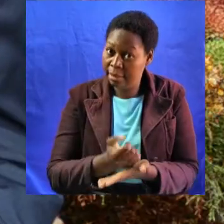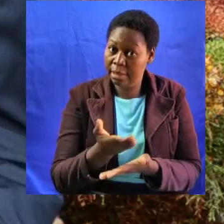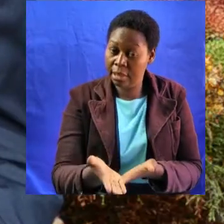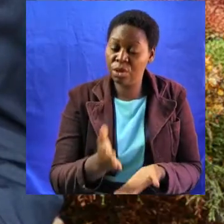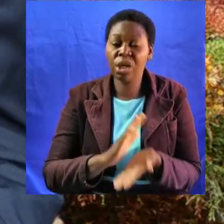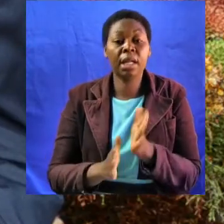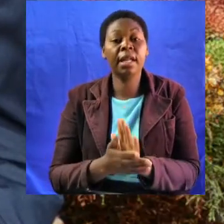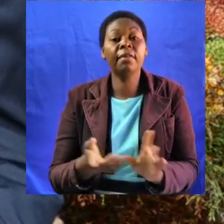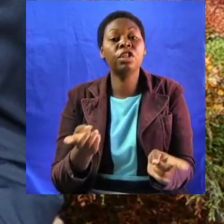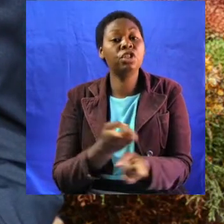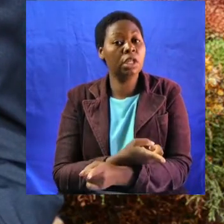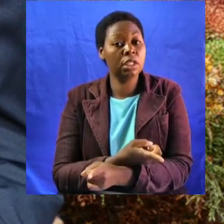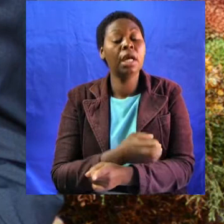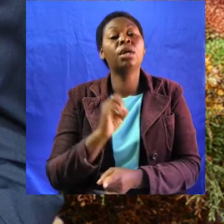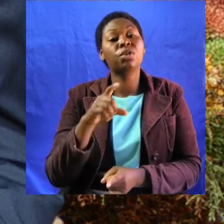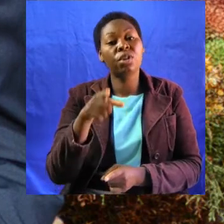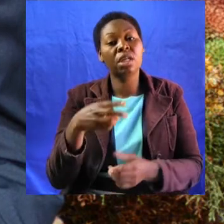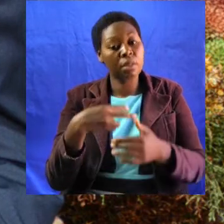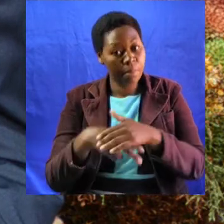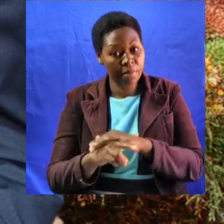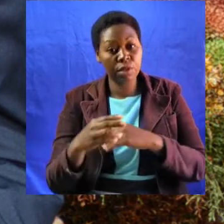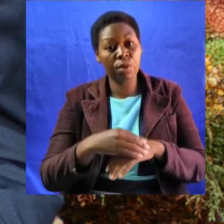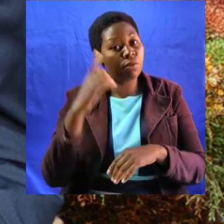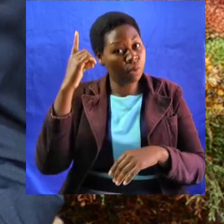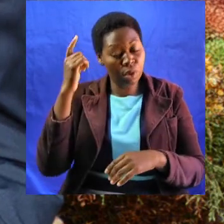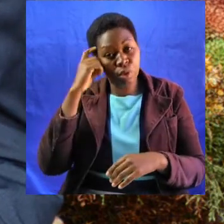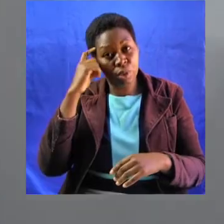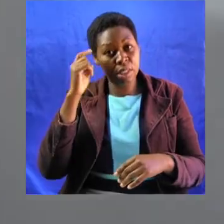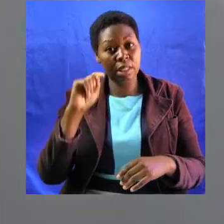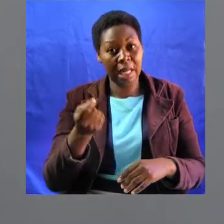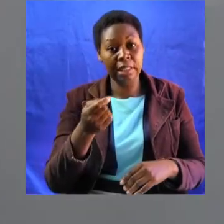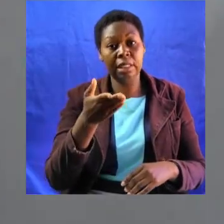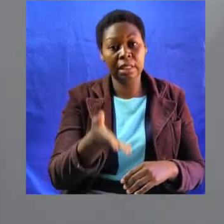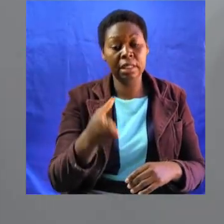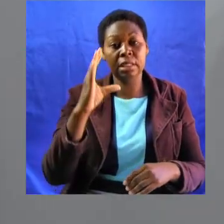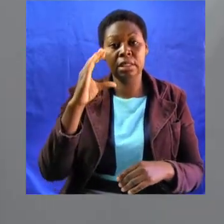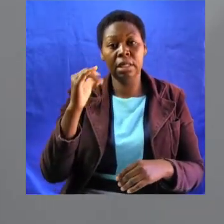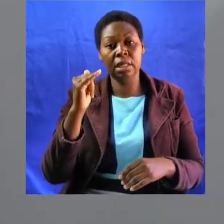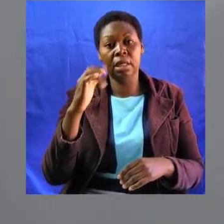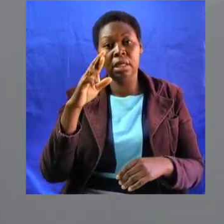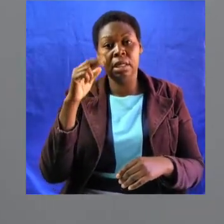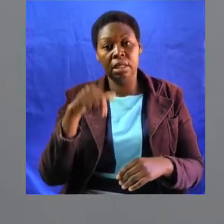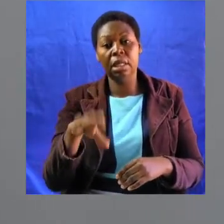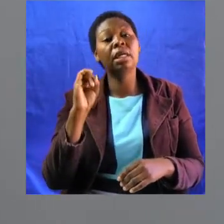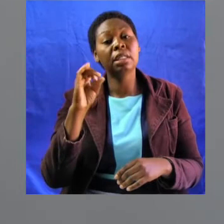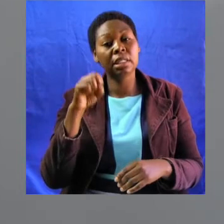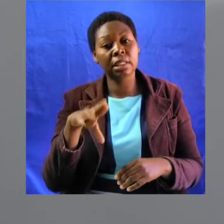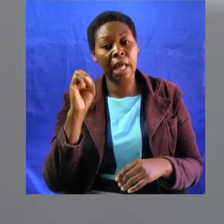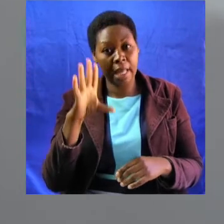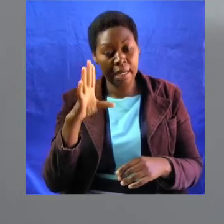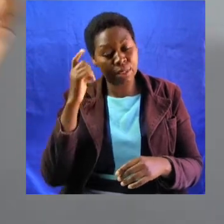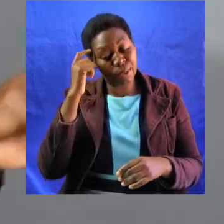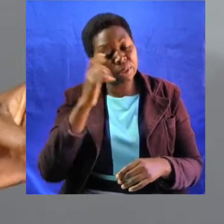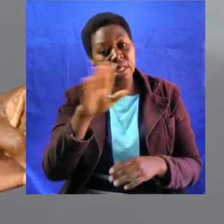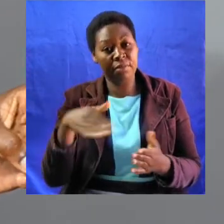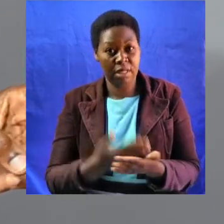Saka vaprofita vaMwari vaizviziva kuti Cyrus akatimba ngaidi ngaivako. Ende uyo Ahashferosha haana kuti basa iroro